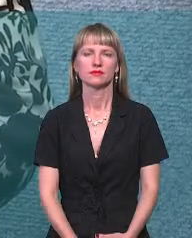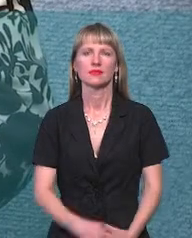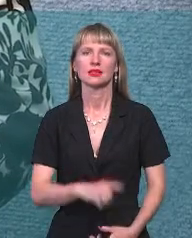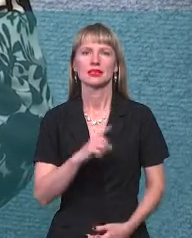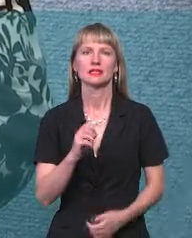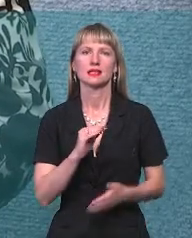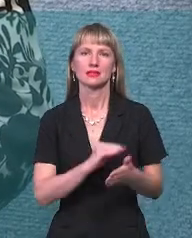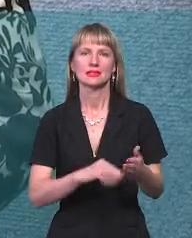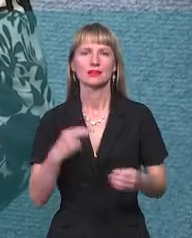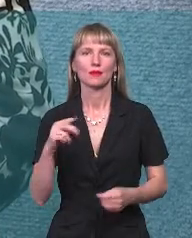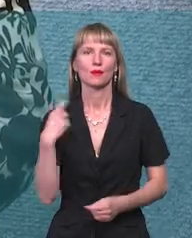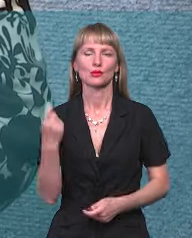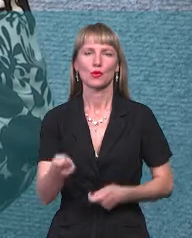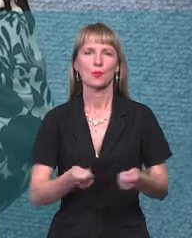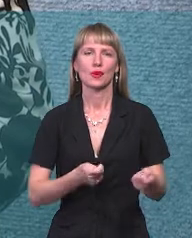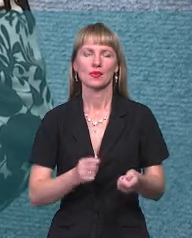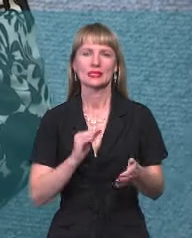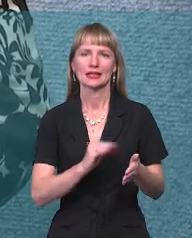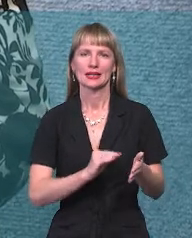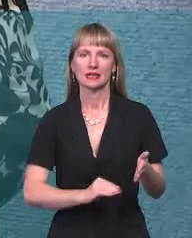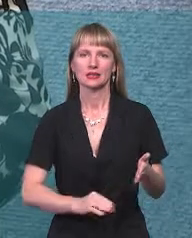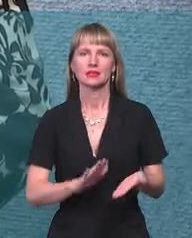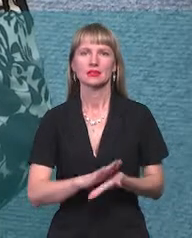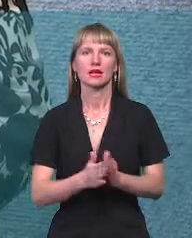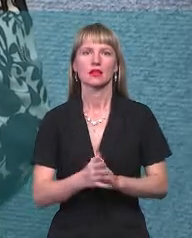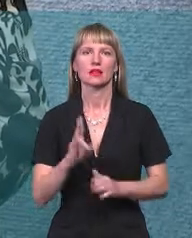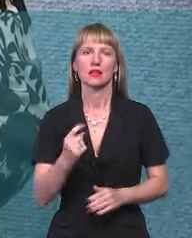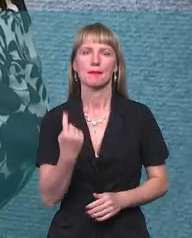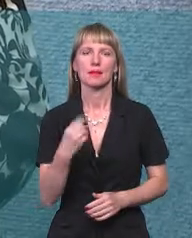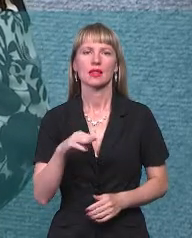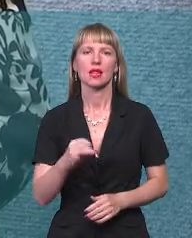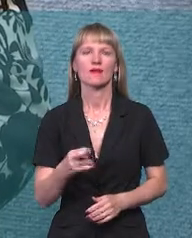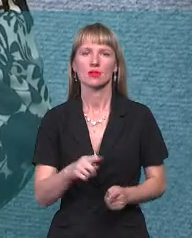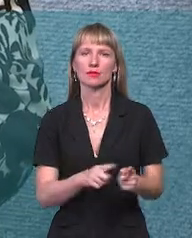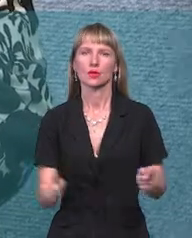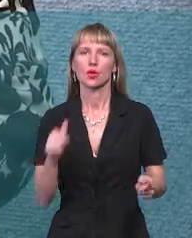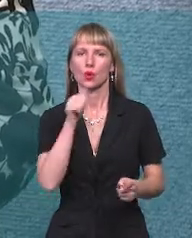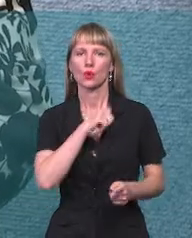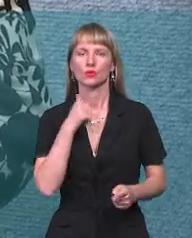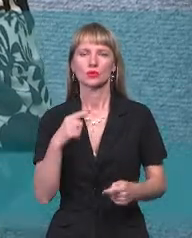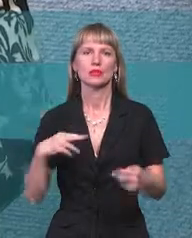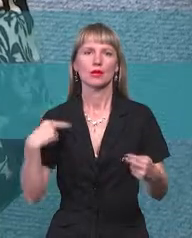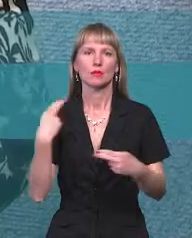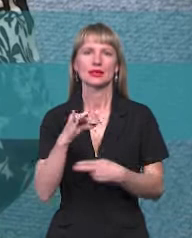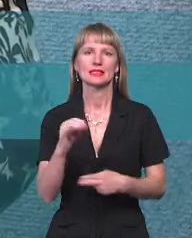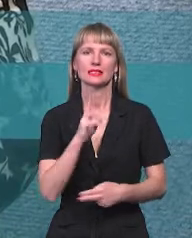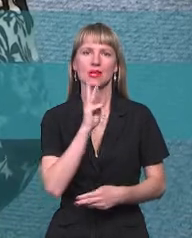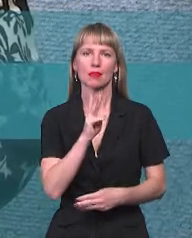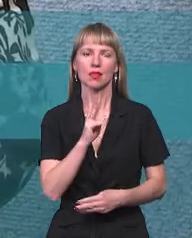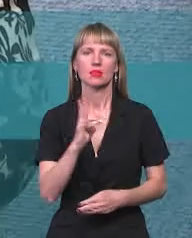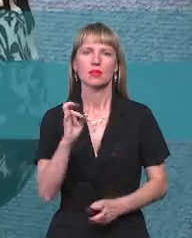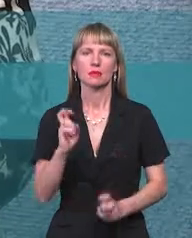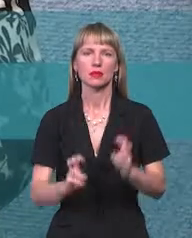За даними Запорізького обласного управління статистики, станом на 1 травня поточного року заборгованість із заробітної плати